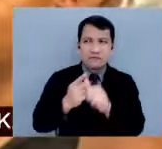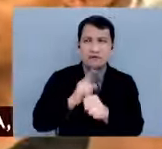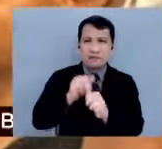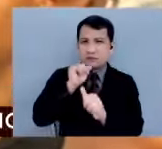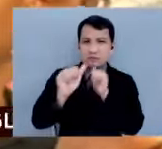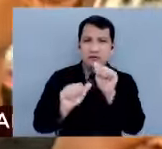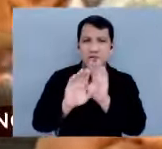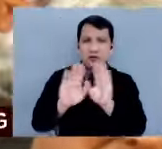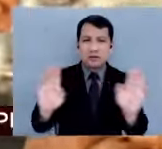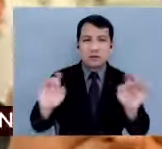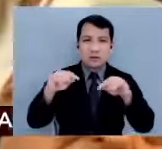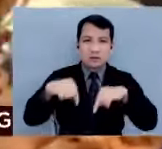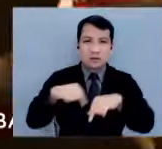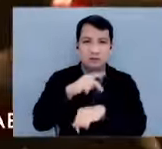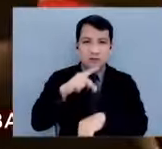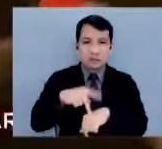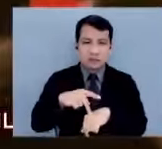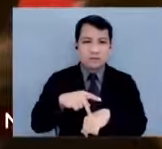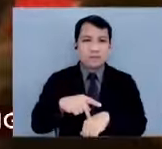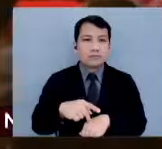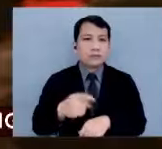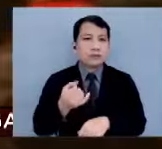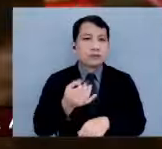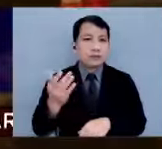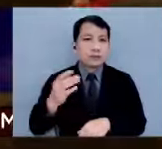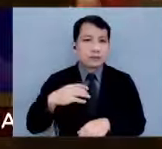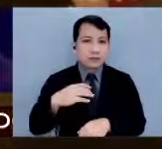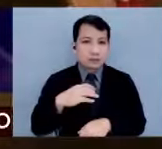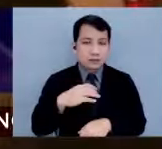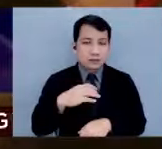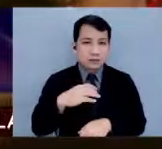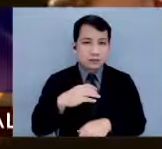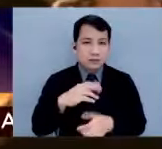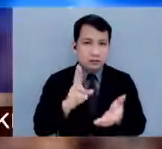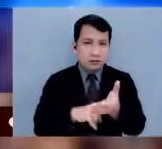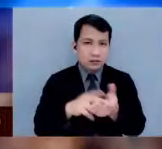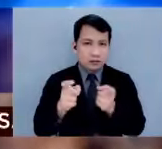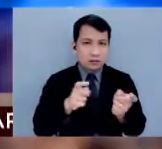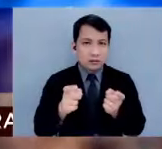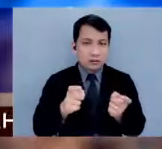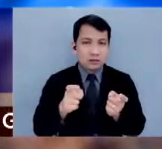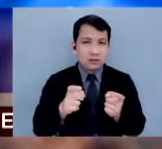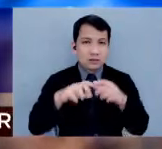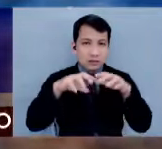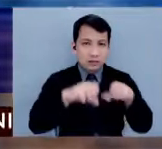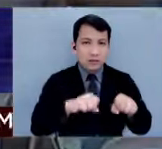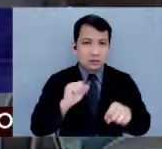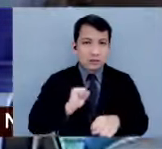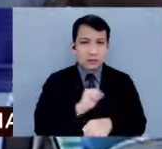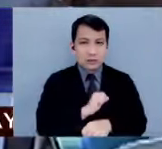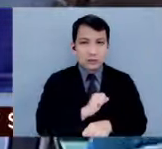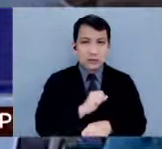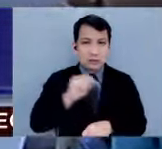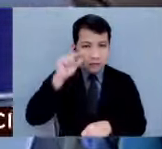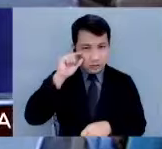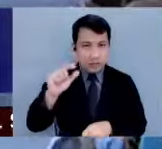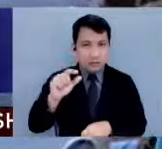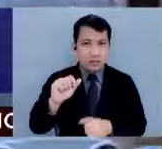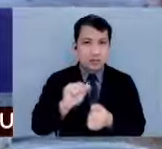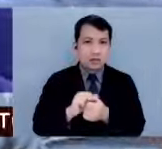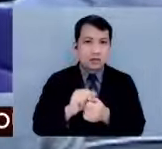Dito sa Pilipinas, may ilang mambabatas namang pumipigil sa pagpapaaresto ng Senado kay Kibuloy. Nangangalap